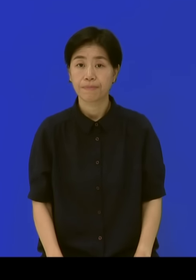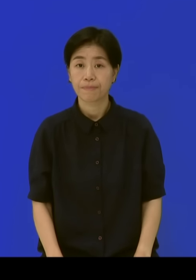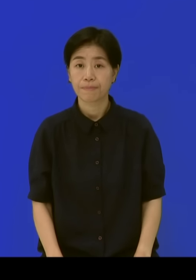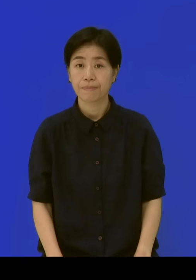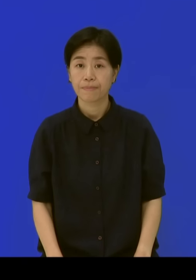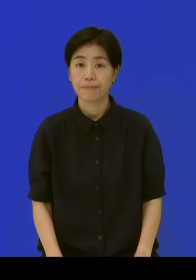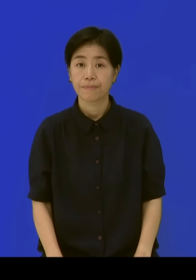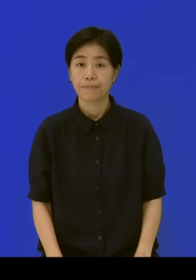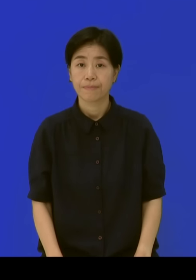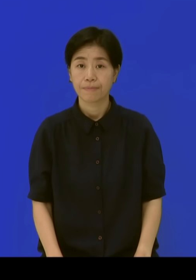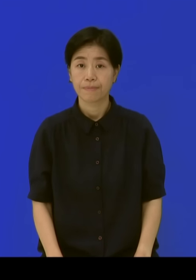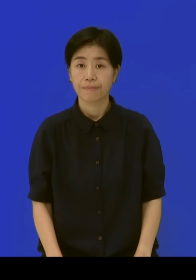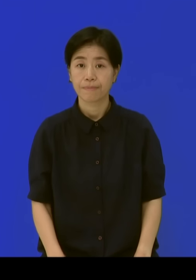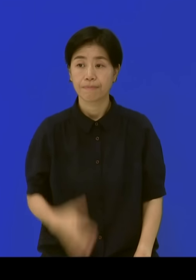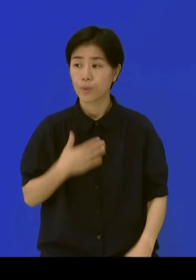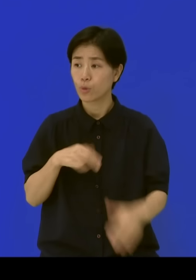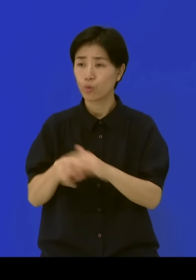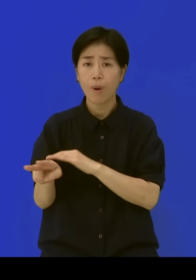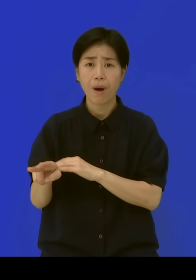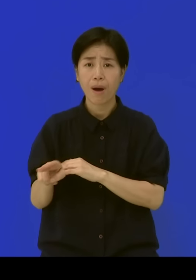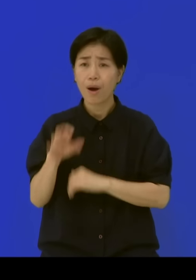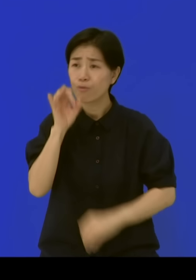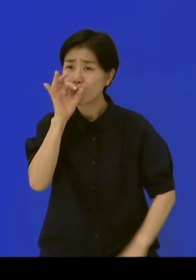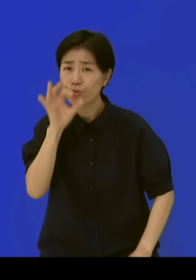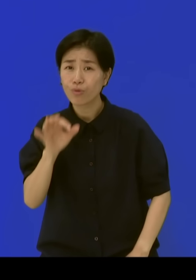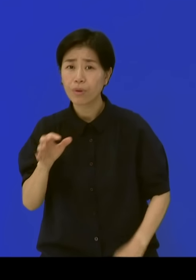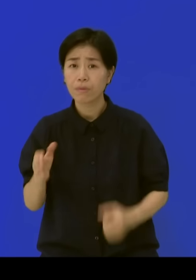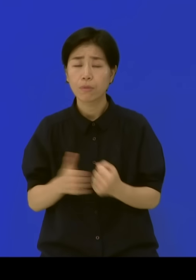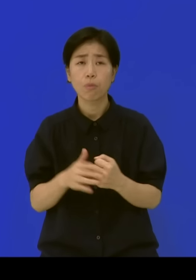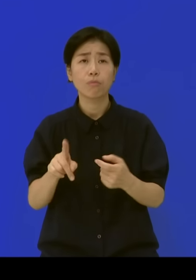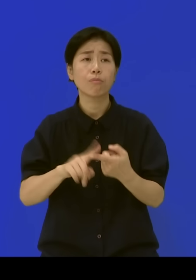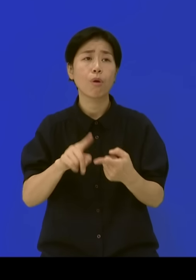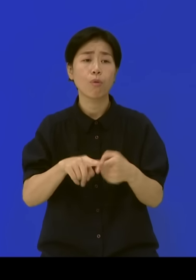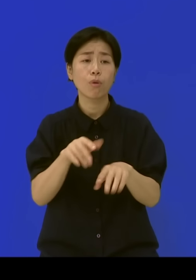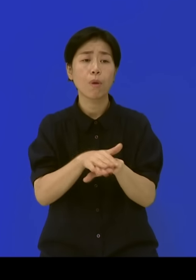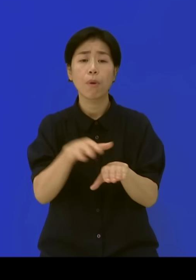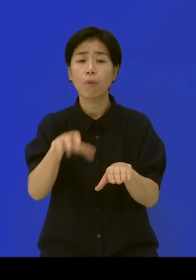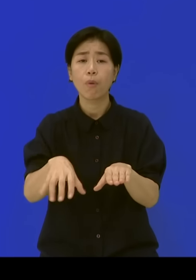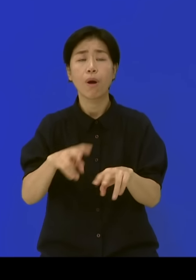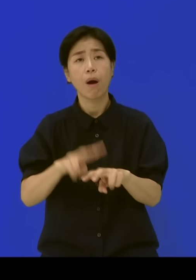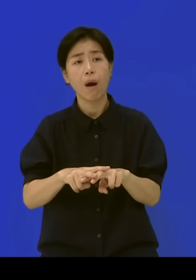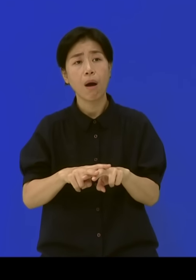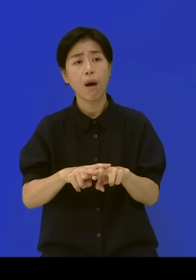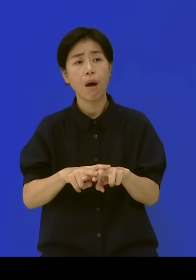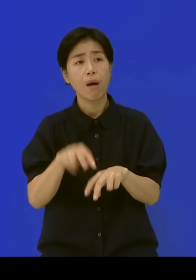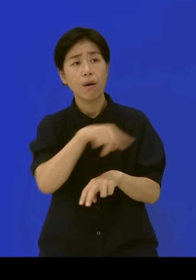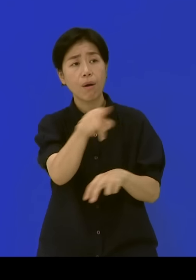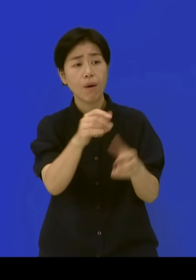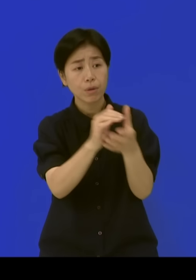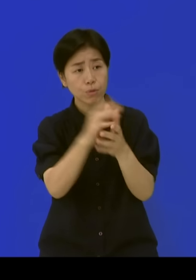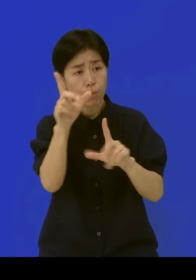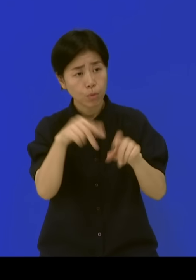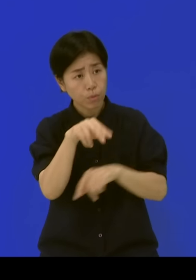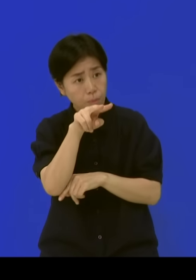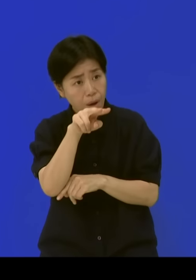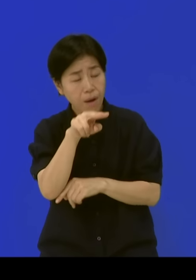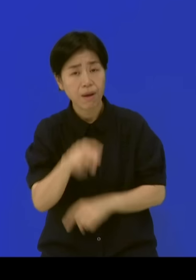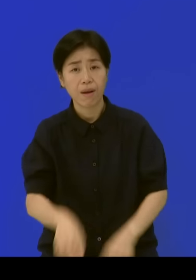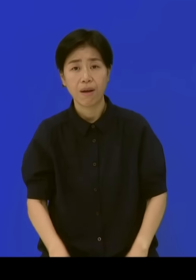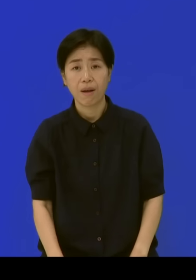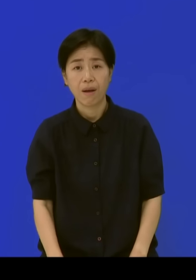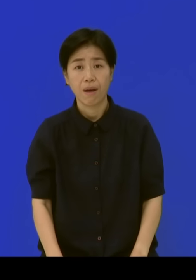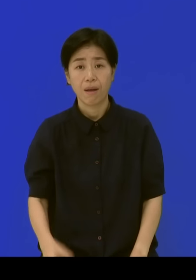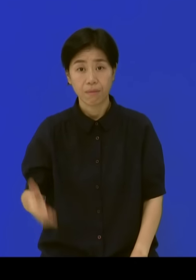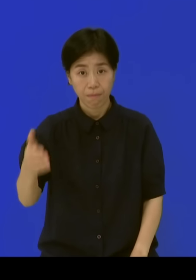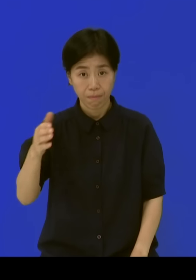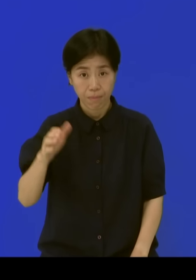제가 이게 계속 이제 도망갈 데도 없으니까 거기 계속 이제 앉아서 가만히 보고 있는데 이제 그